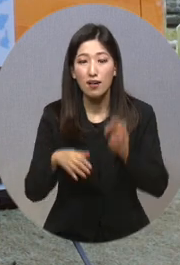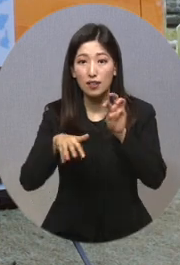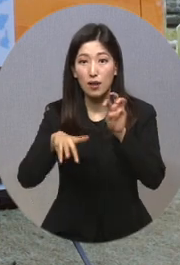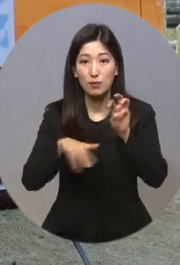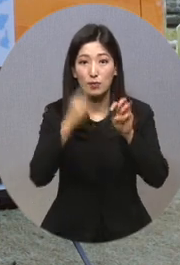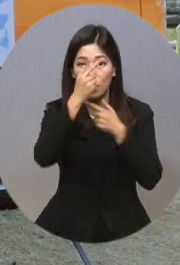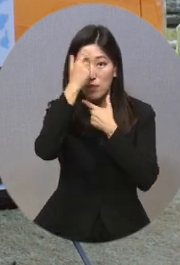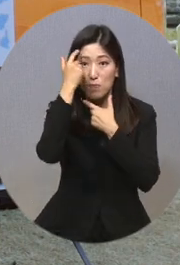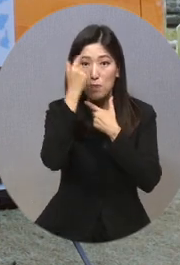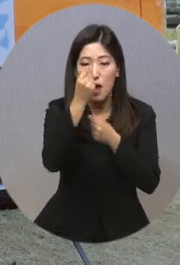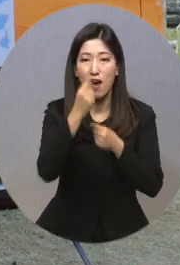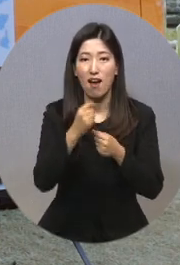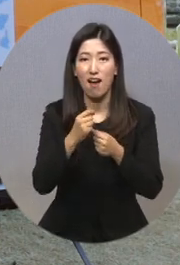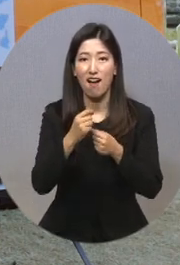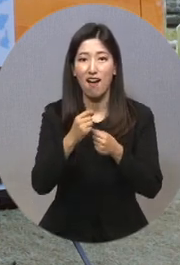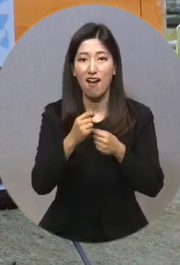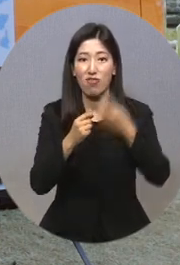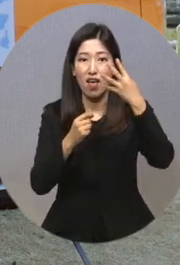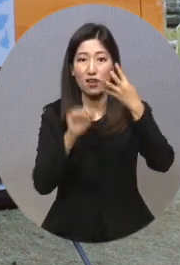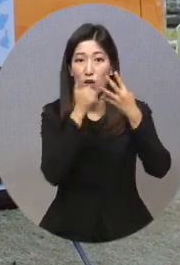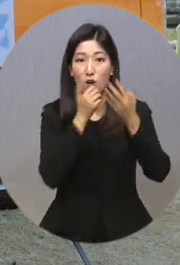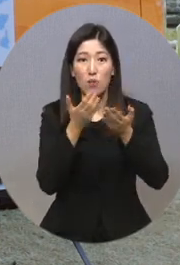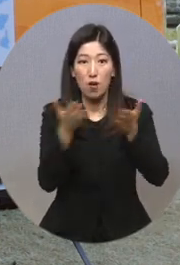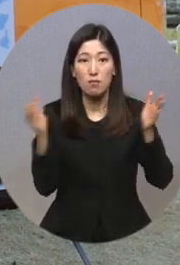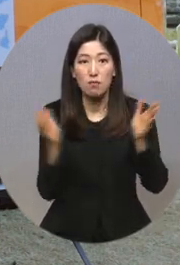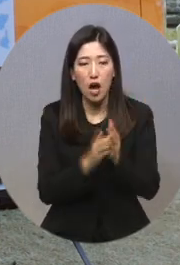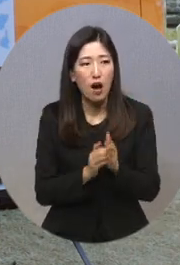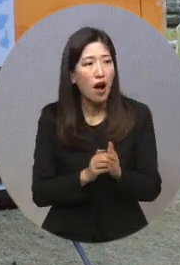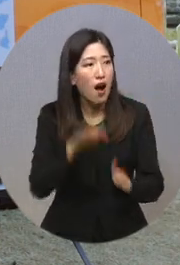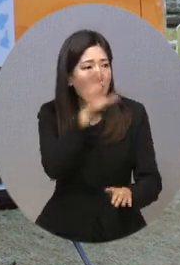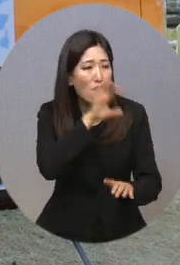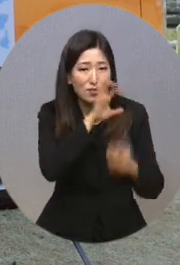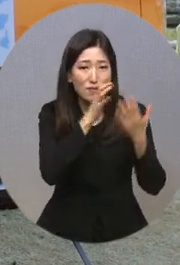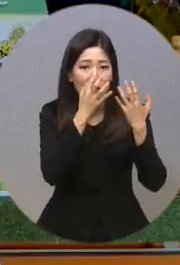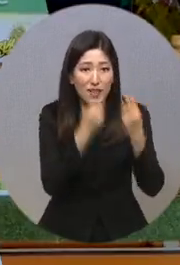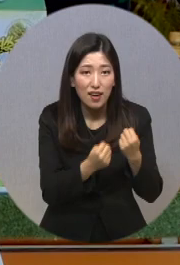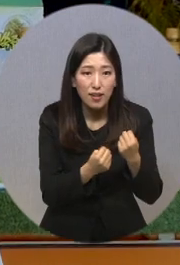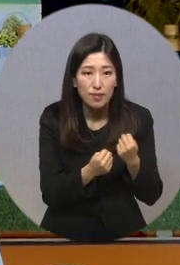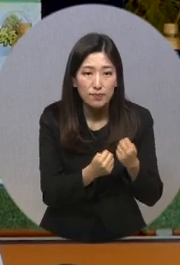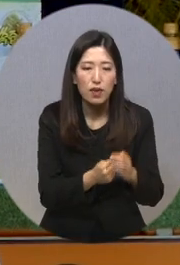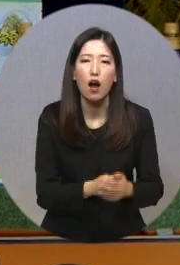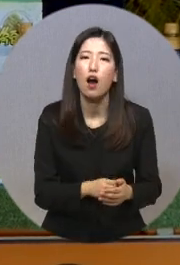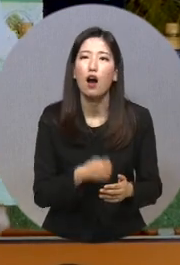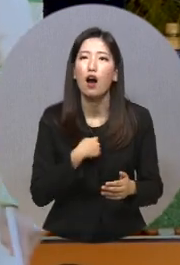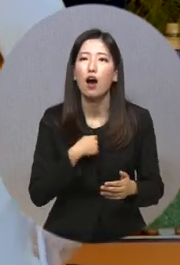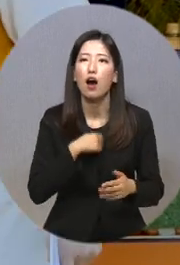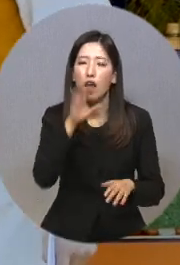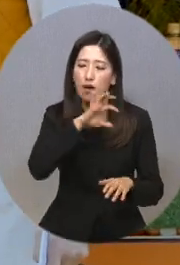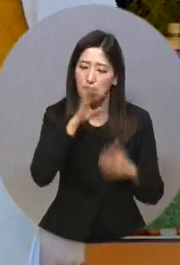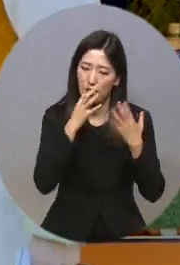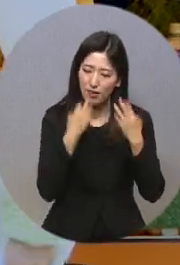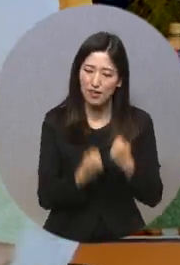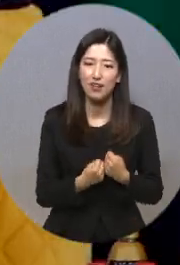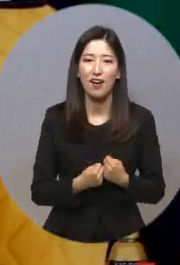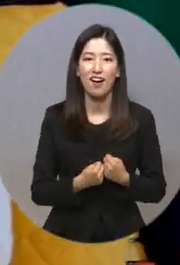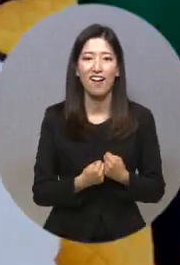네 가지를 정확히 30초에! 30초에! 아니, 몇 번 연습하셨어요? 연습 많이 하셨네. 한 10대 번 한 것 같아요.